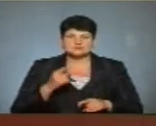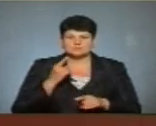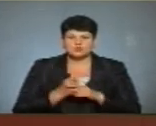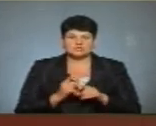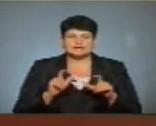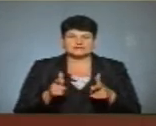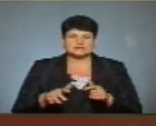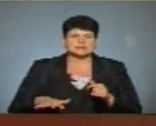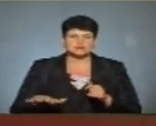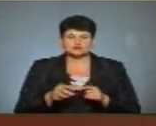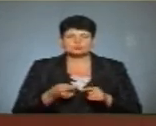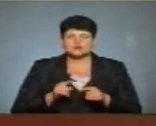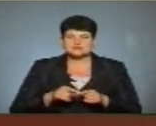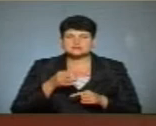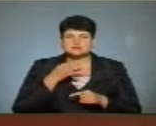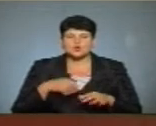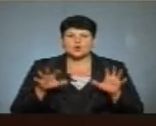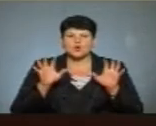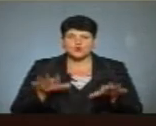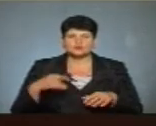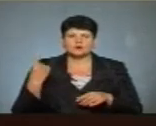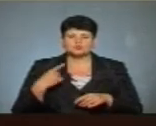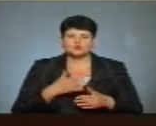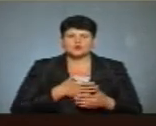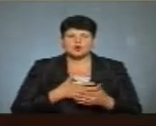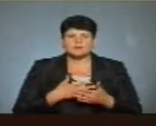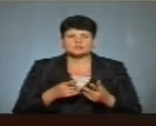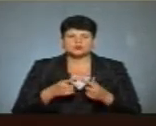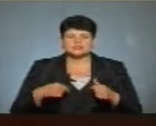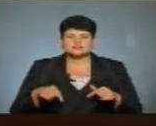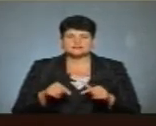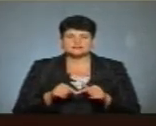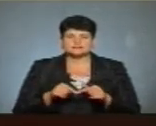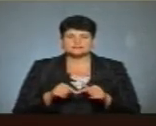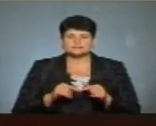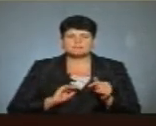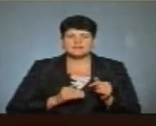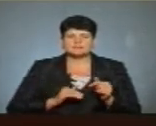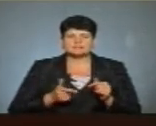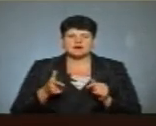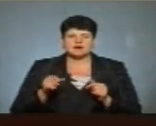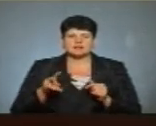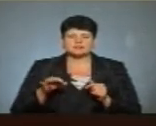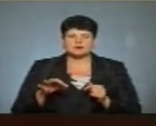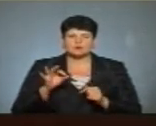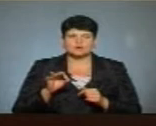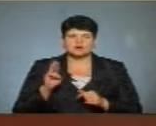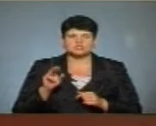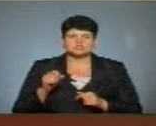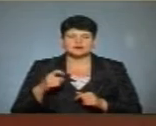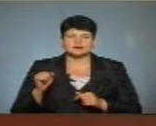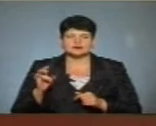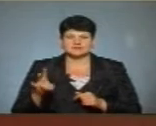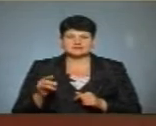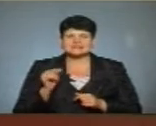карантинних зон. Про це повідомила голова обласної громадської організації підприємці Галичини Ольга Шахін. За